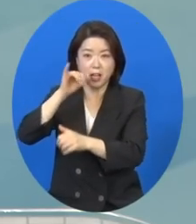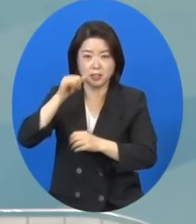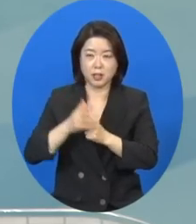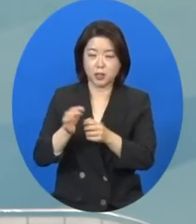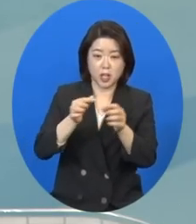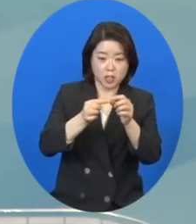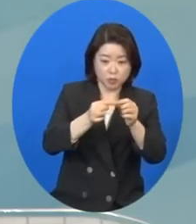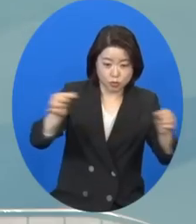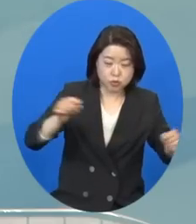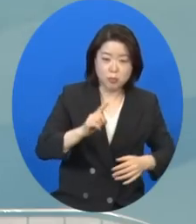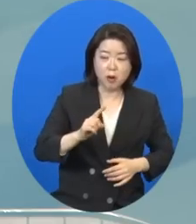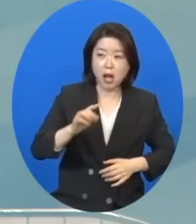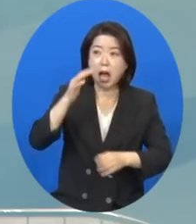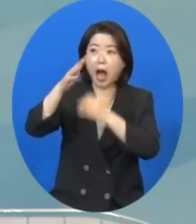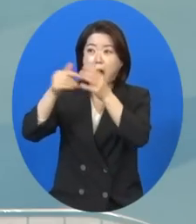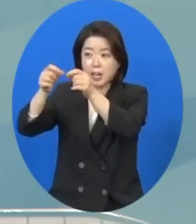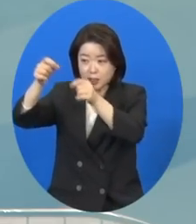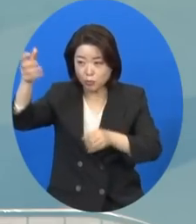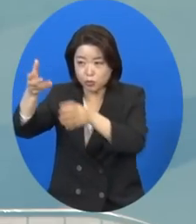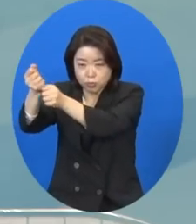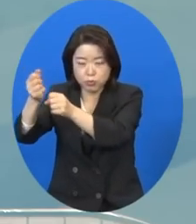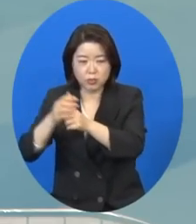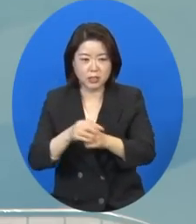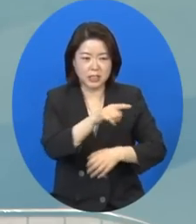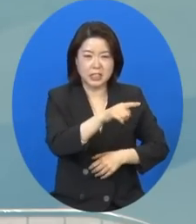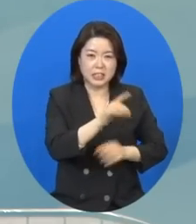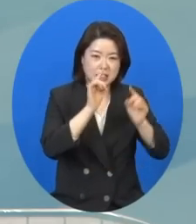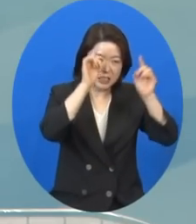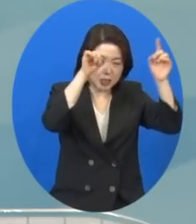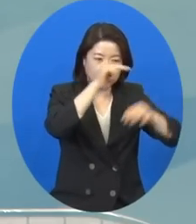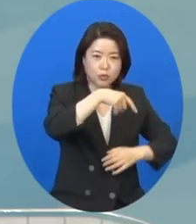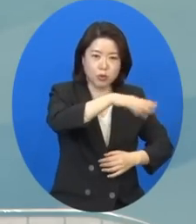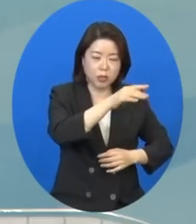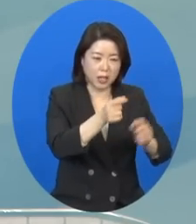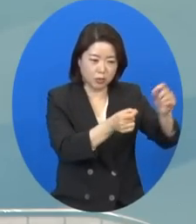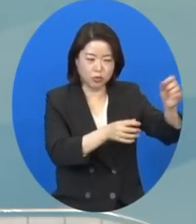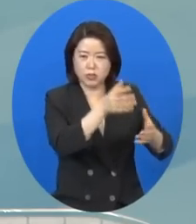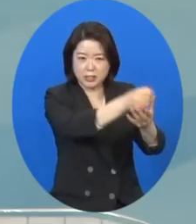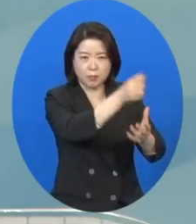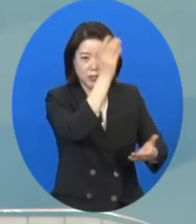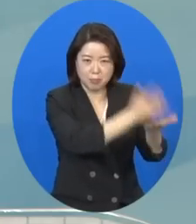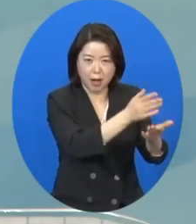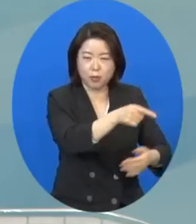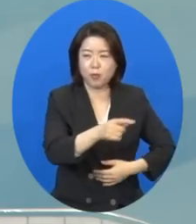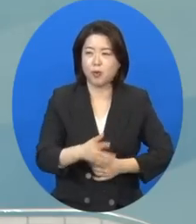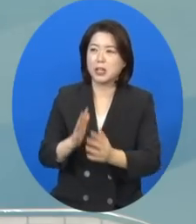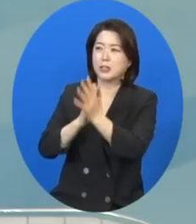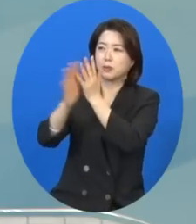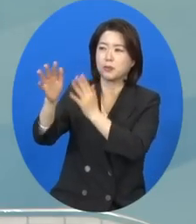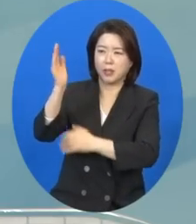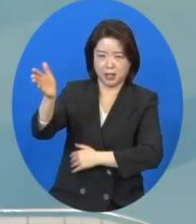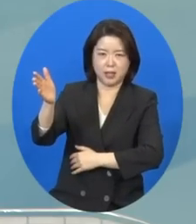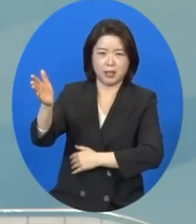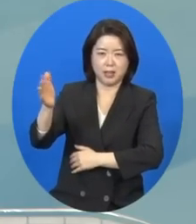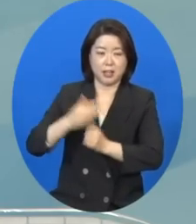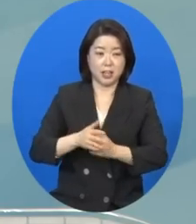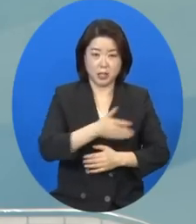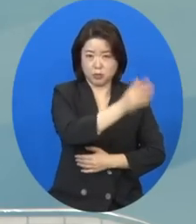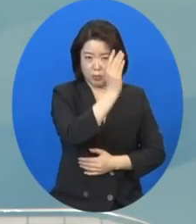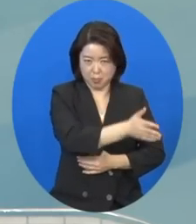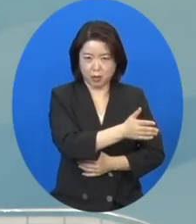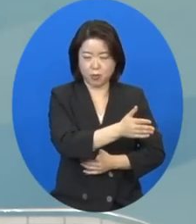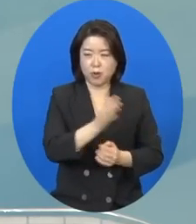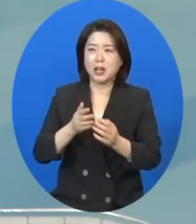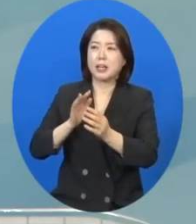하나님 주를 잡아야 됩니다 끊어질 동아죄를 잡으면 안 된다는 것이죠 어디에 줄을 설 것인가 선택이 그